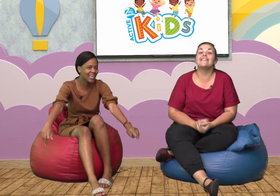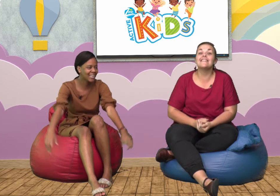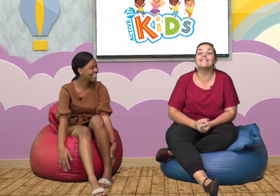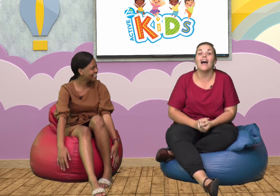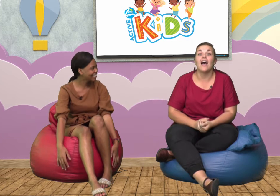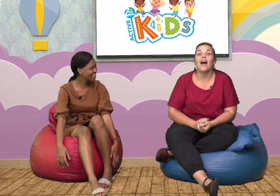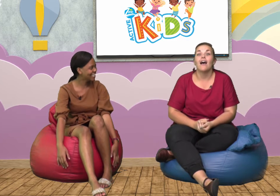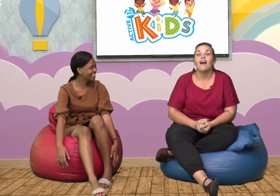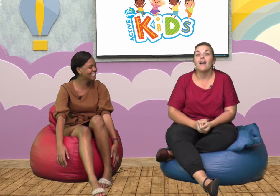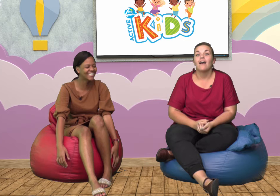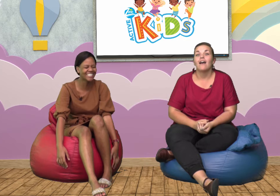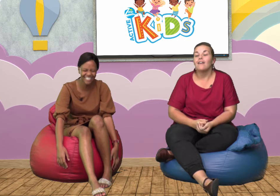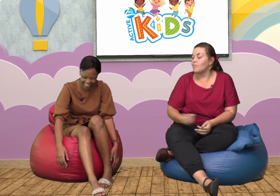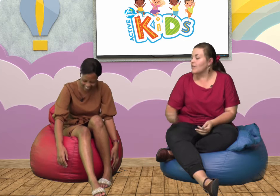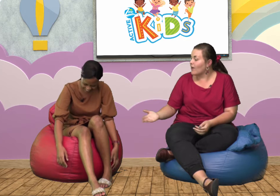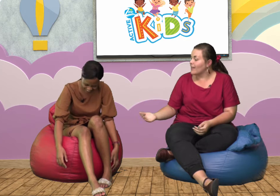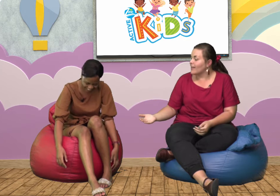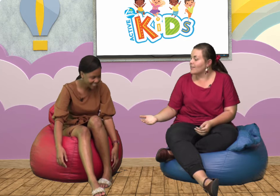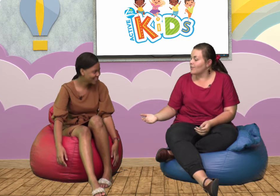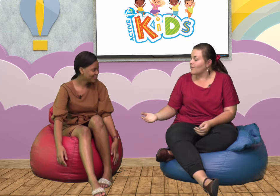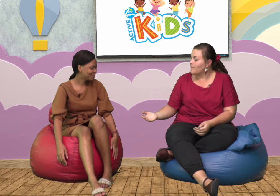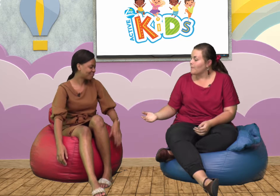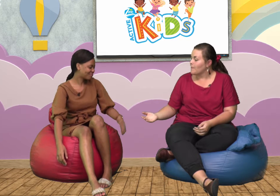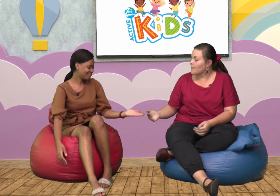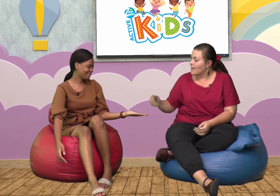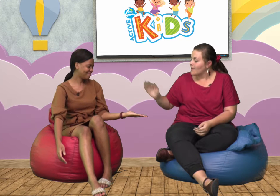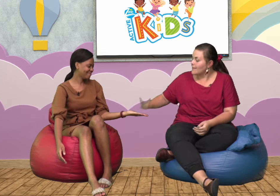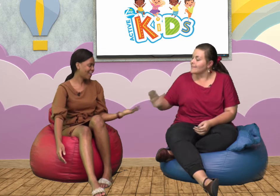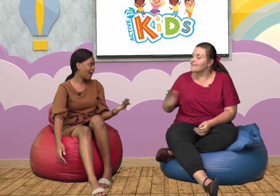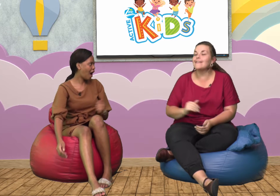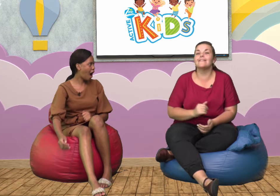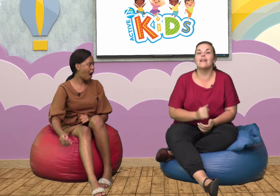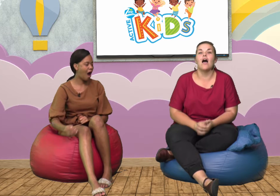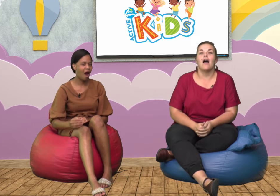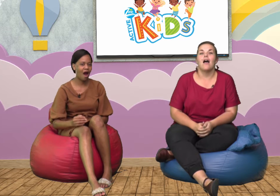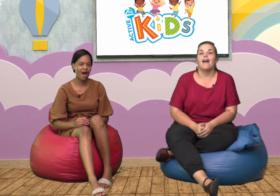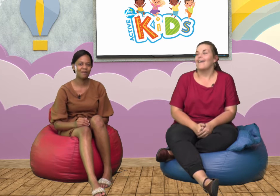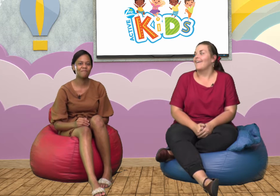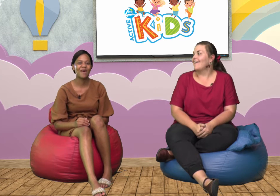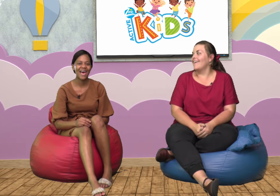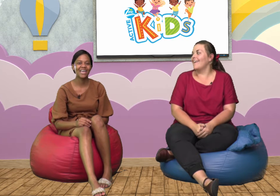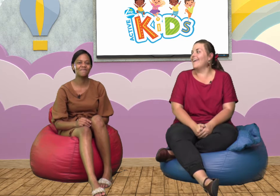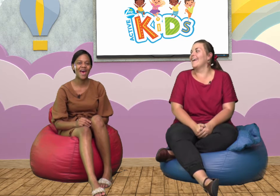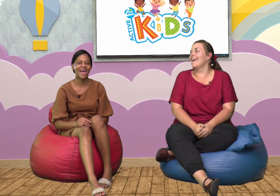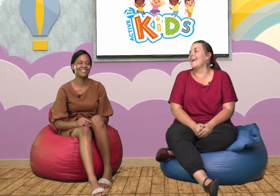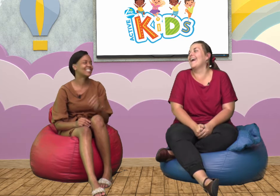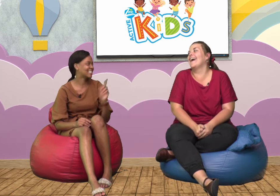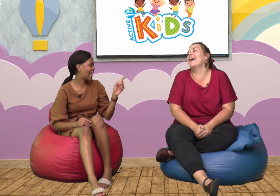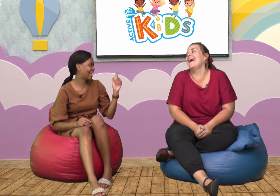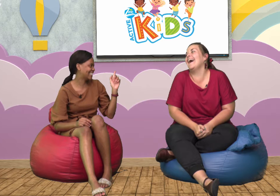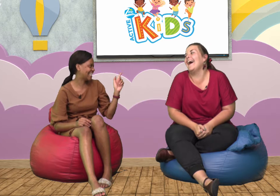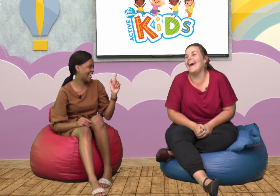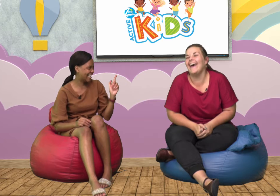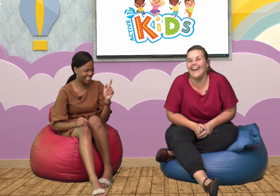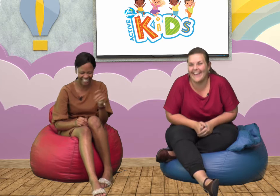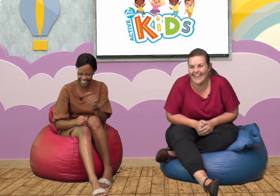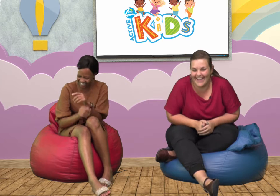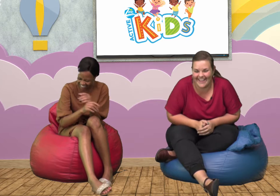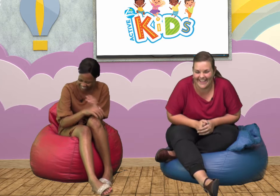Nee, Sisa. Bring jou handjie hierso. Sisa. Bad.